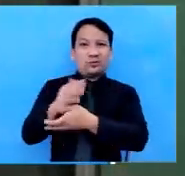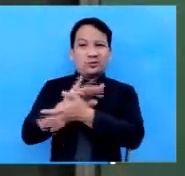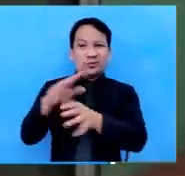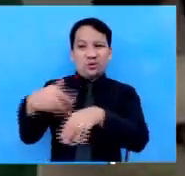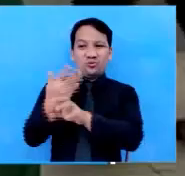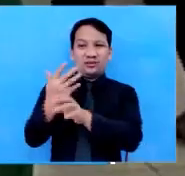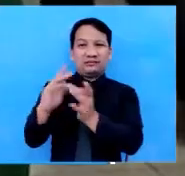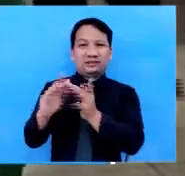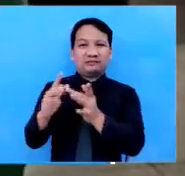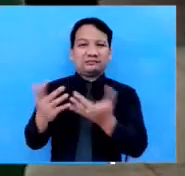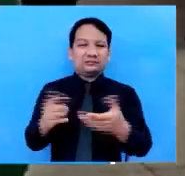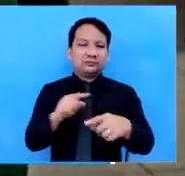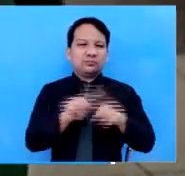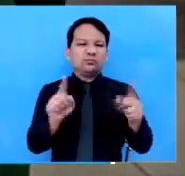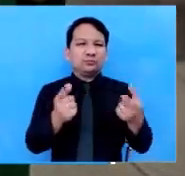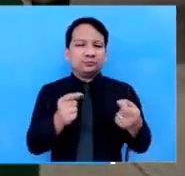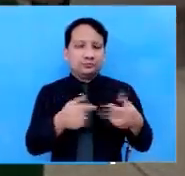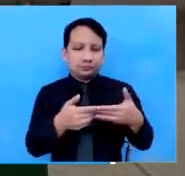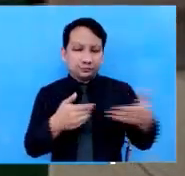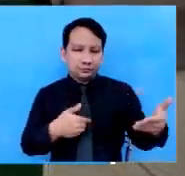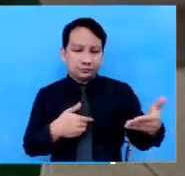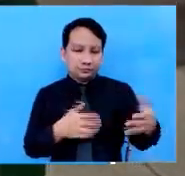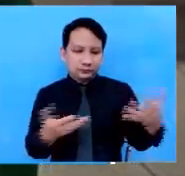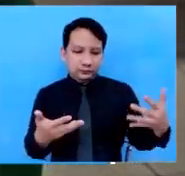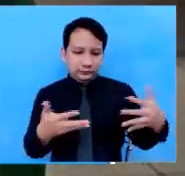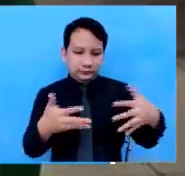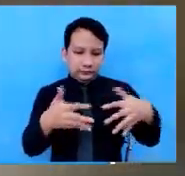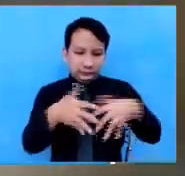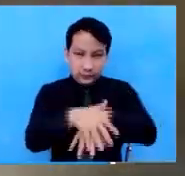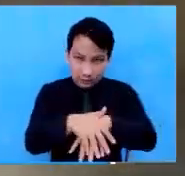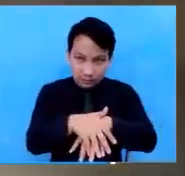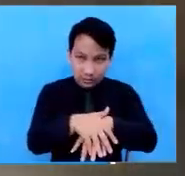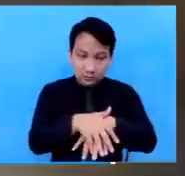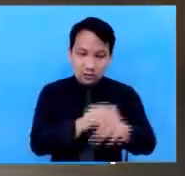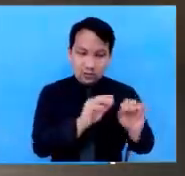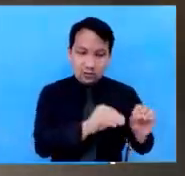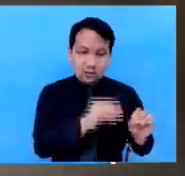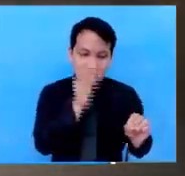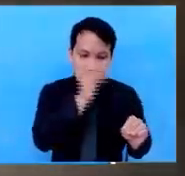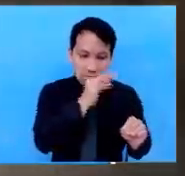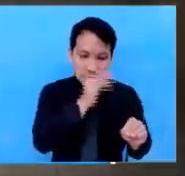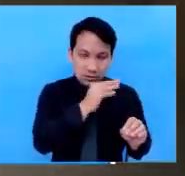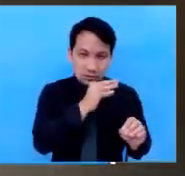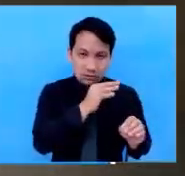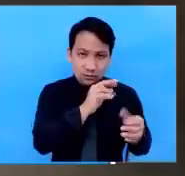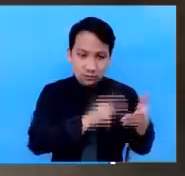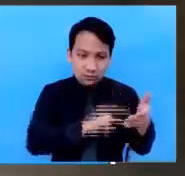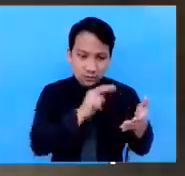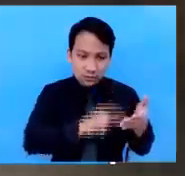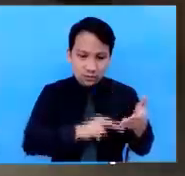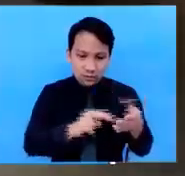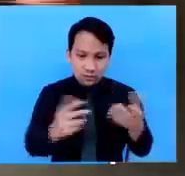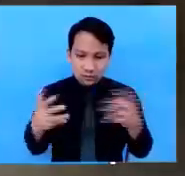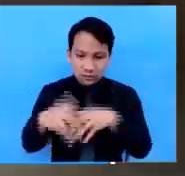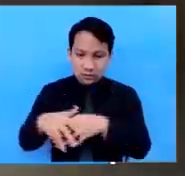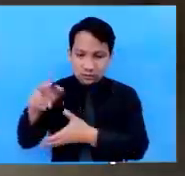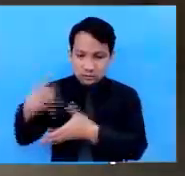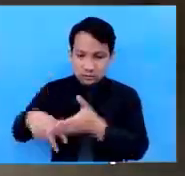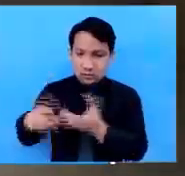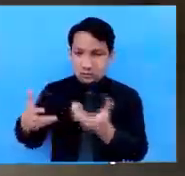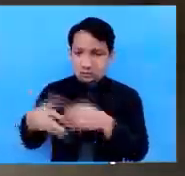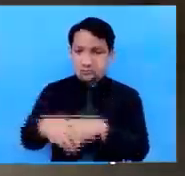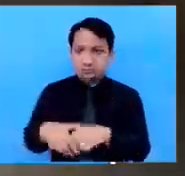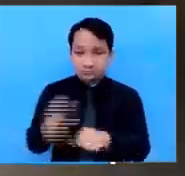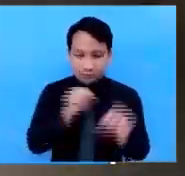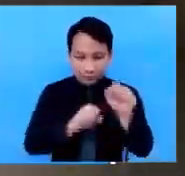ngayon, ang ginagawa nila, pinaghahalo yung pagtuturo ng reading sa ibang mga subjects. So for example, science